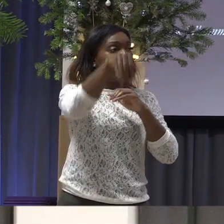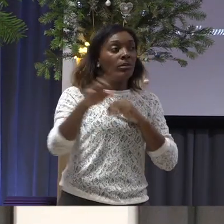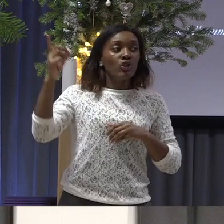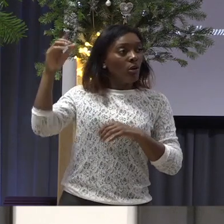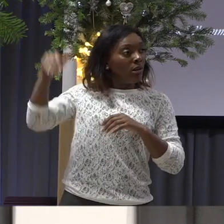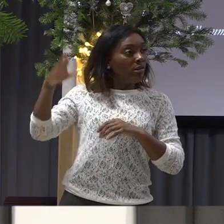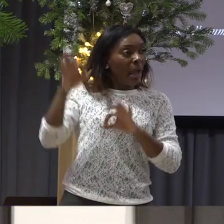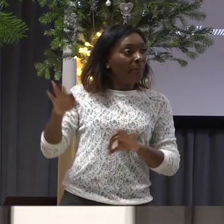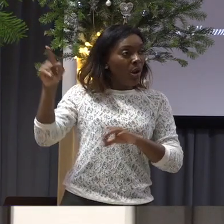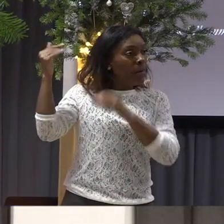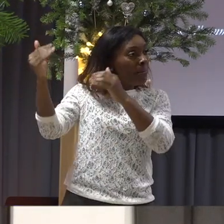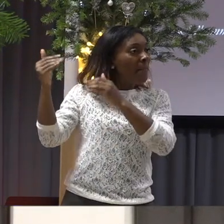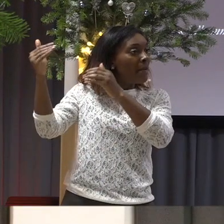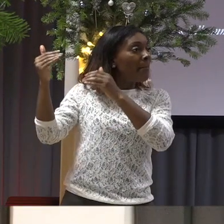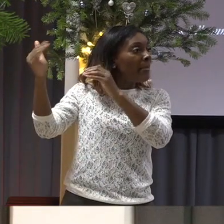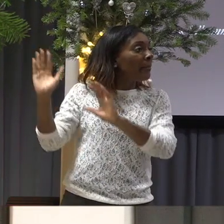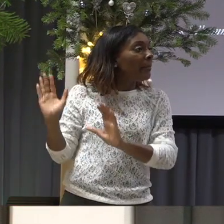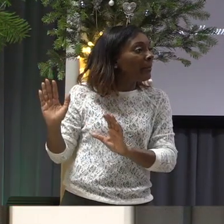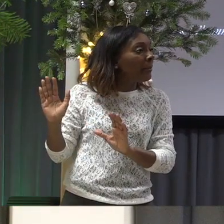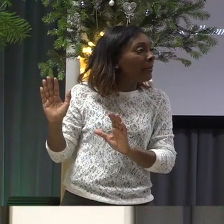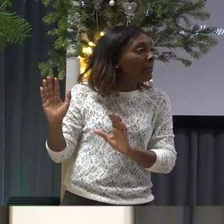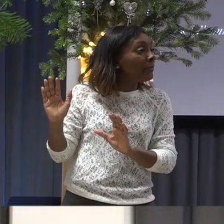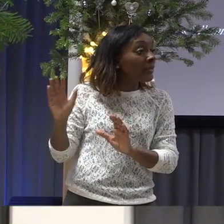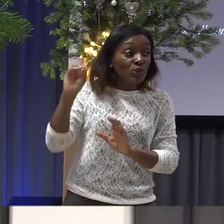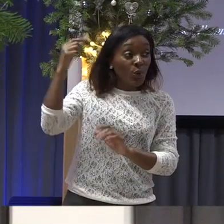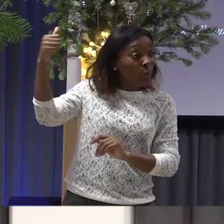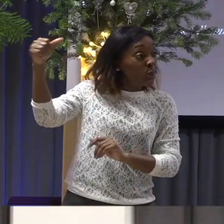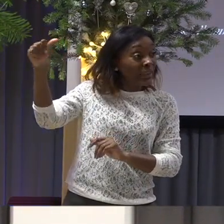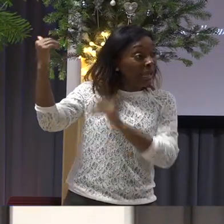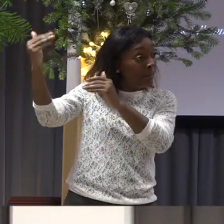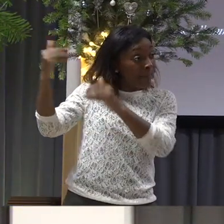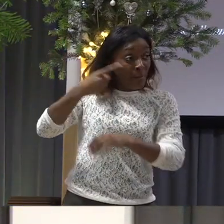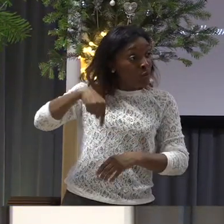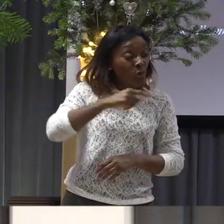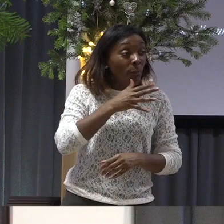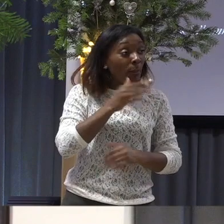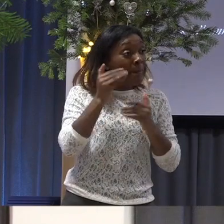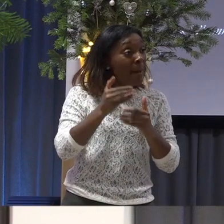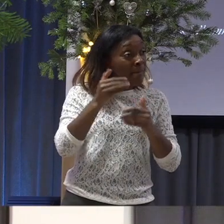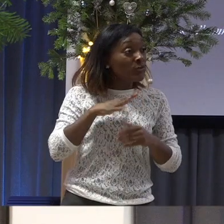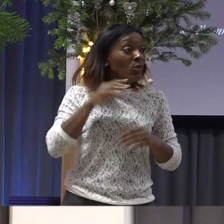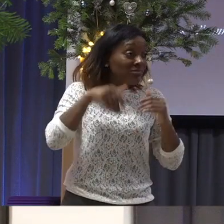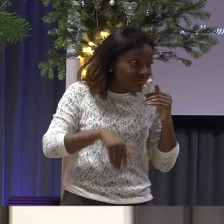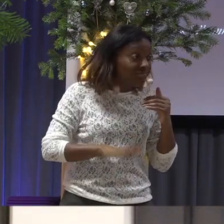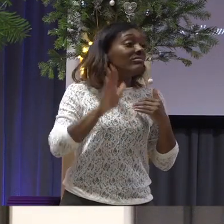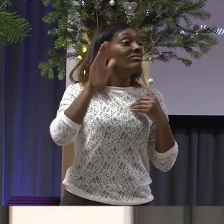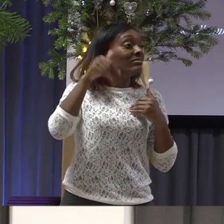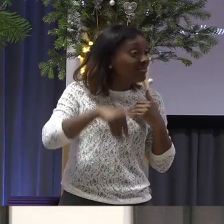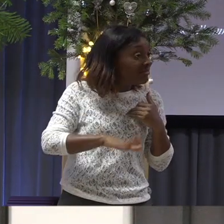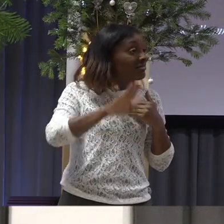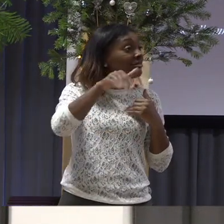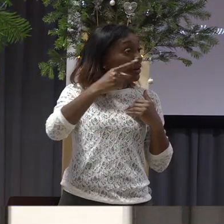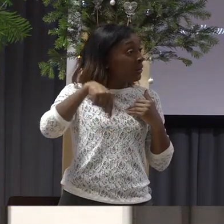Parce que les chrétiens se mettent comme des gens autres, et comme des gens à qui Dieu a recréé un autre monde. Non.